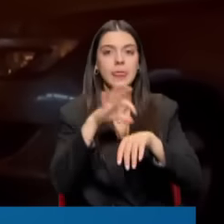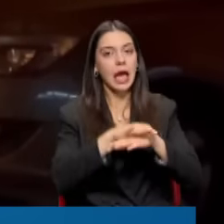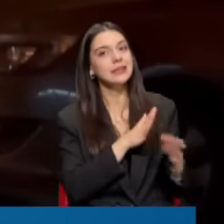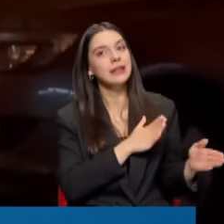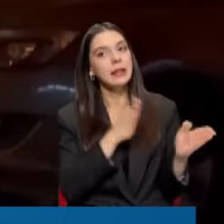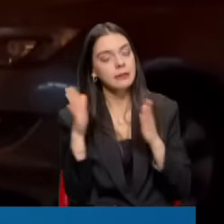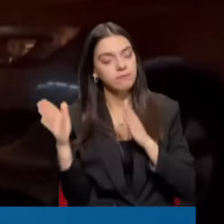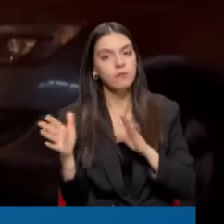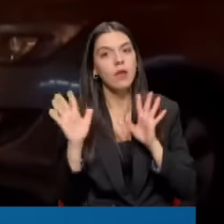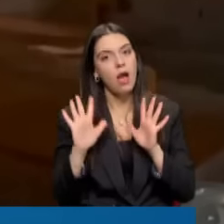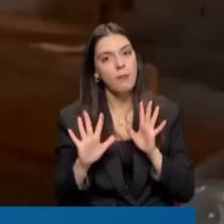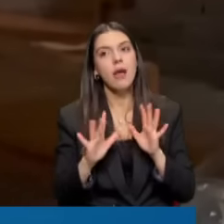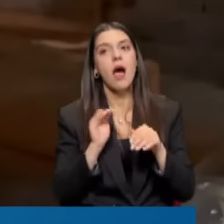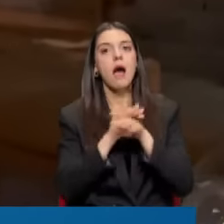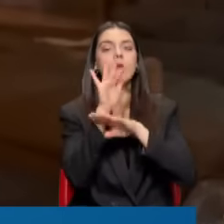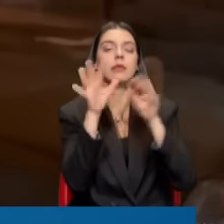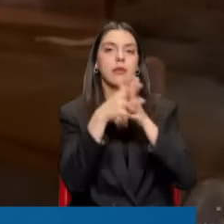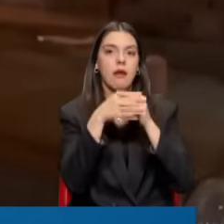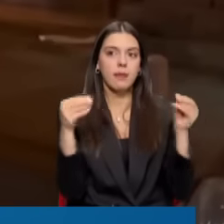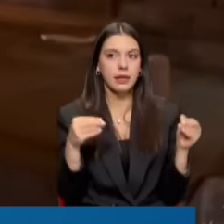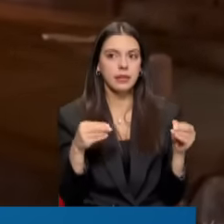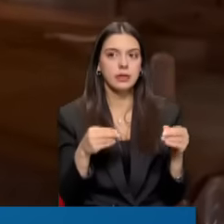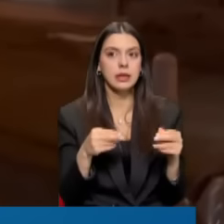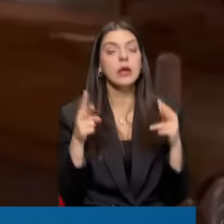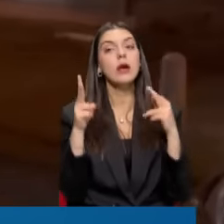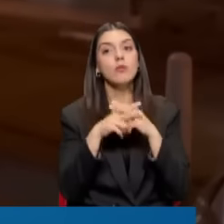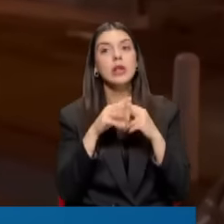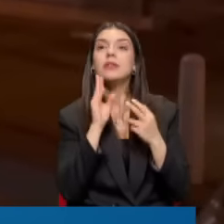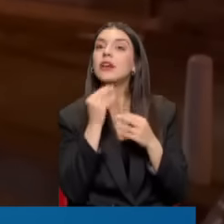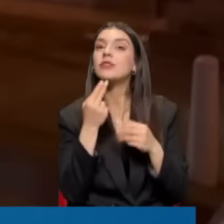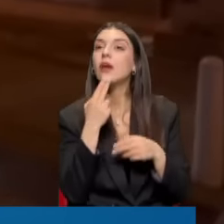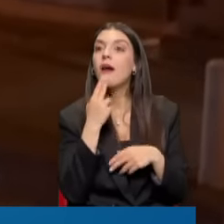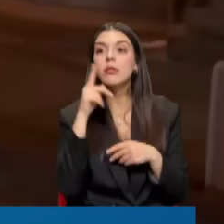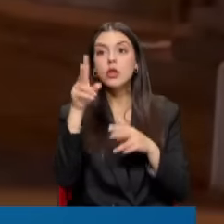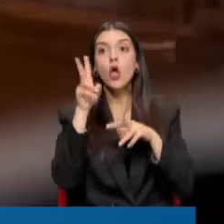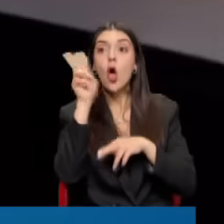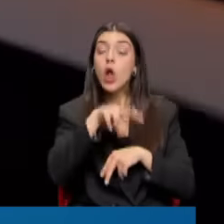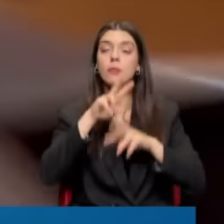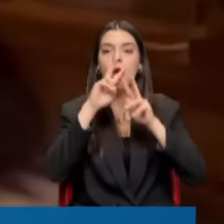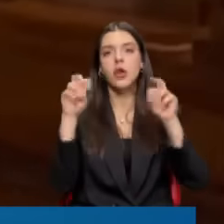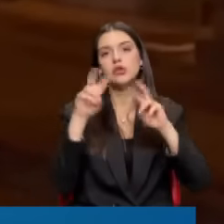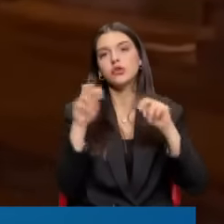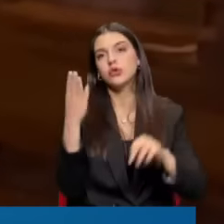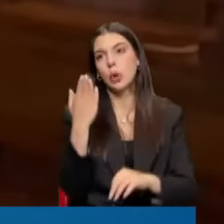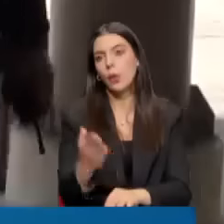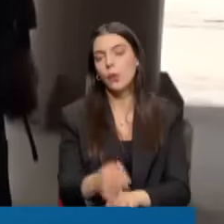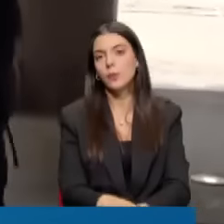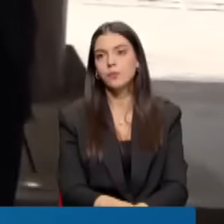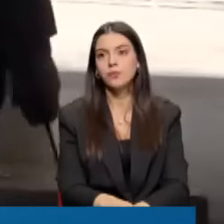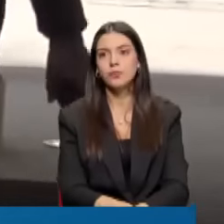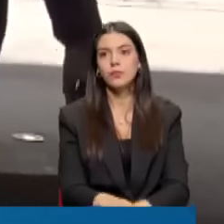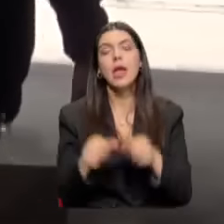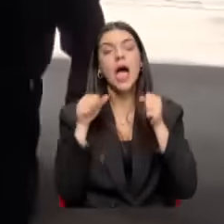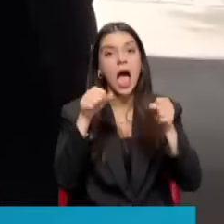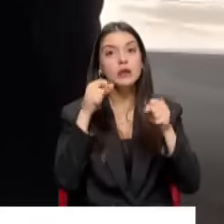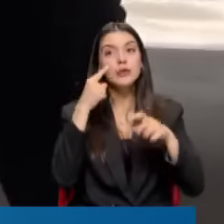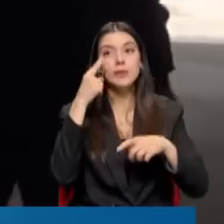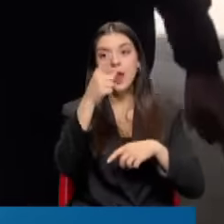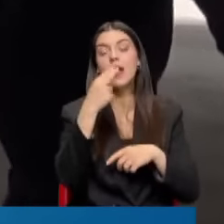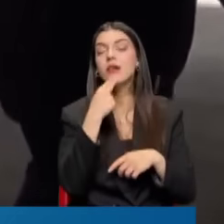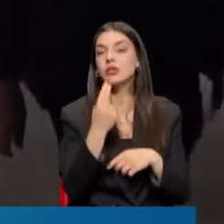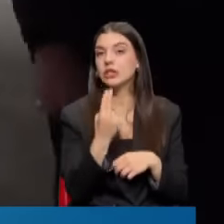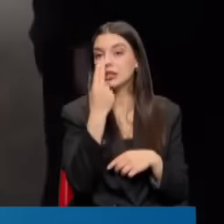kaldırıldı ancak hayatını kaybetti polis genç kadının ölümünü araştırıyor Erzurum'da İsa 71